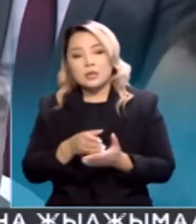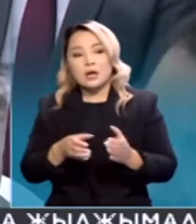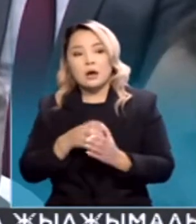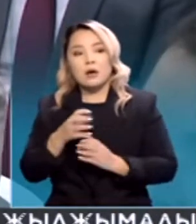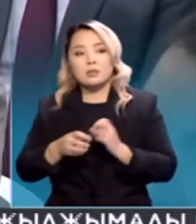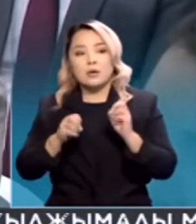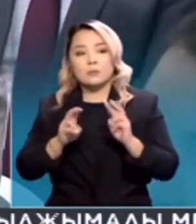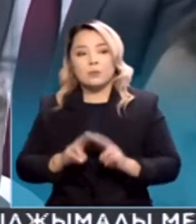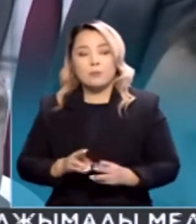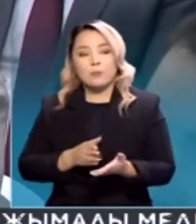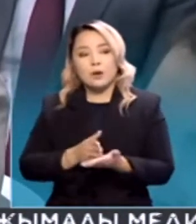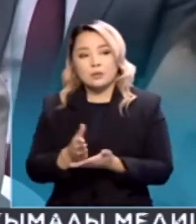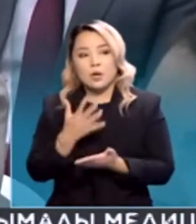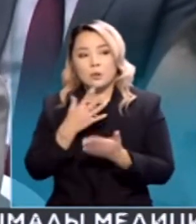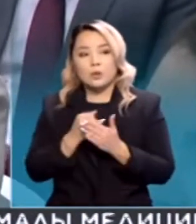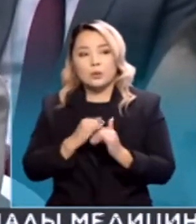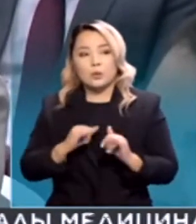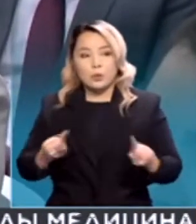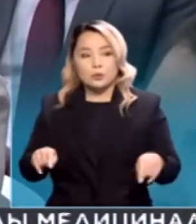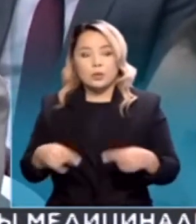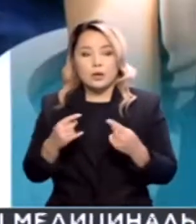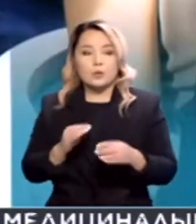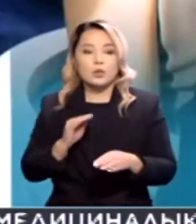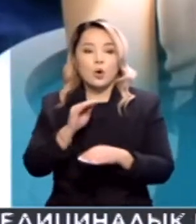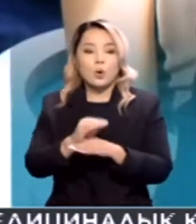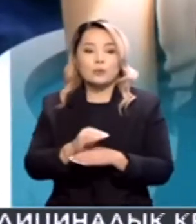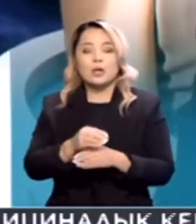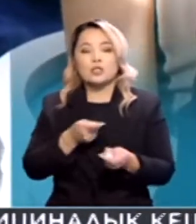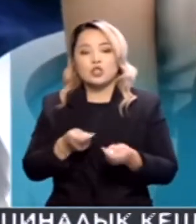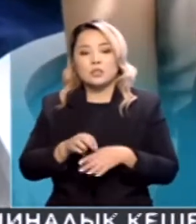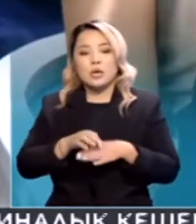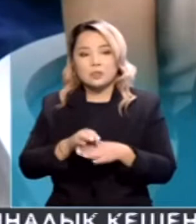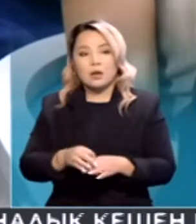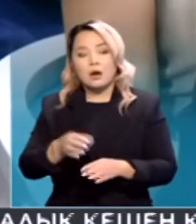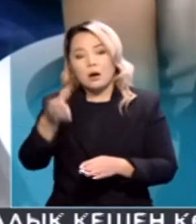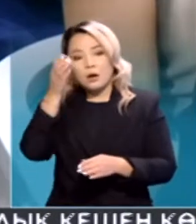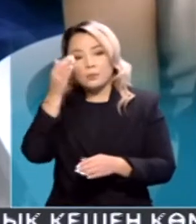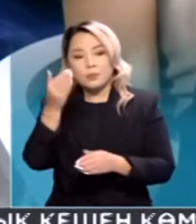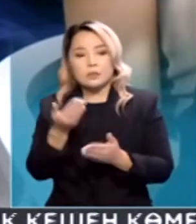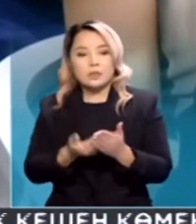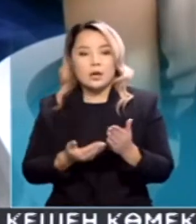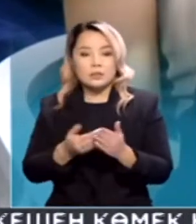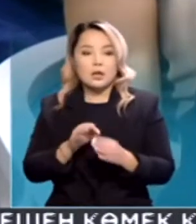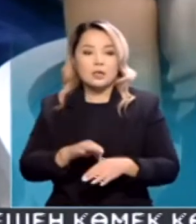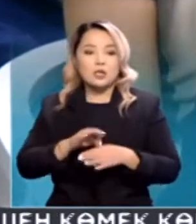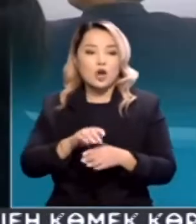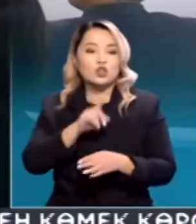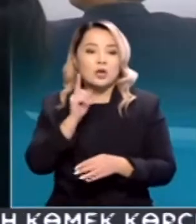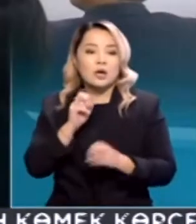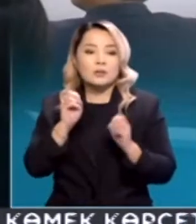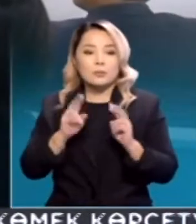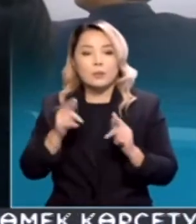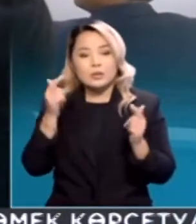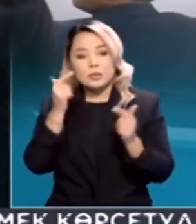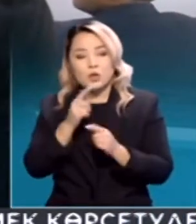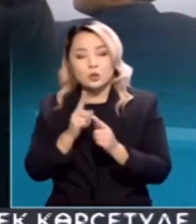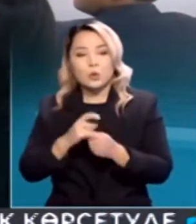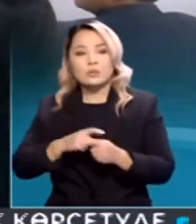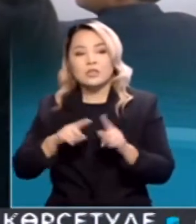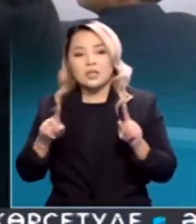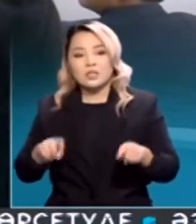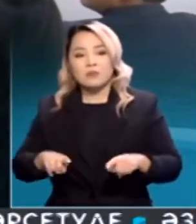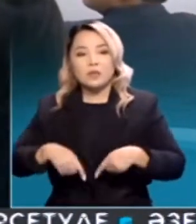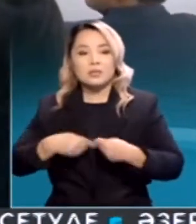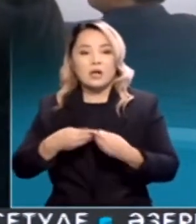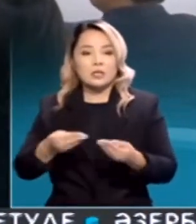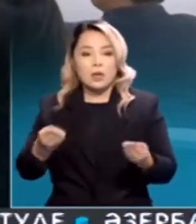бағыттар бойынша білімдерін толықтырды. Жетекші сарапшылар мен ғалымдардан дәріс алды. Бас қосуда жас сарапшыларға білім беру хабының сертификаттары